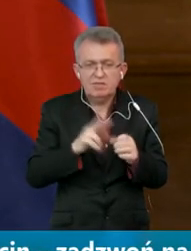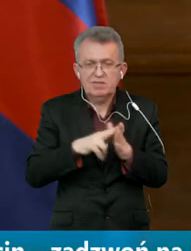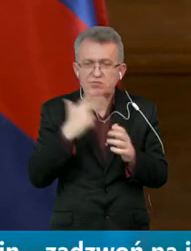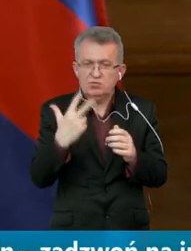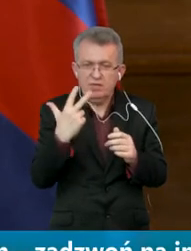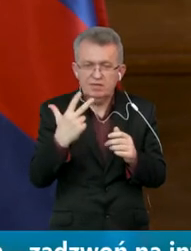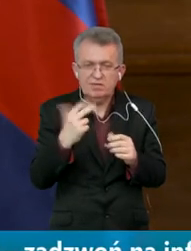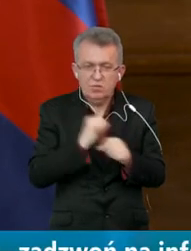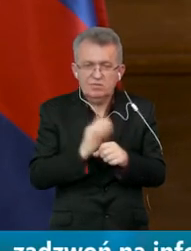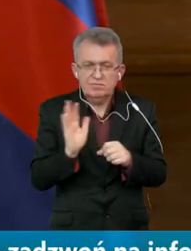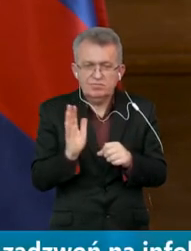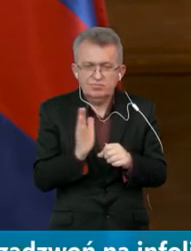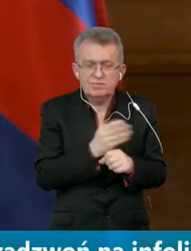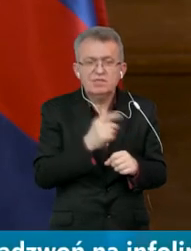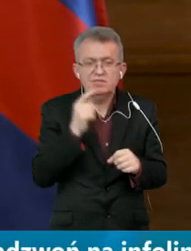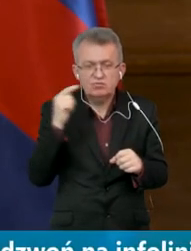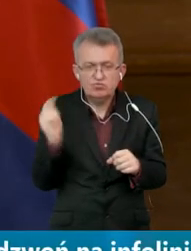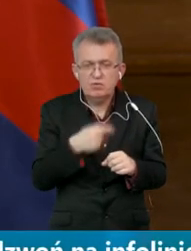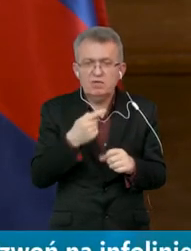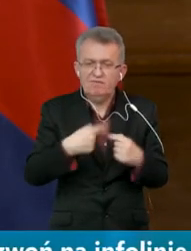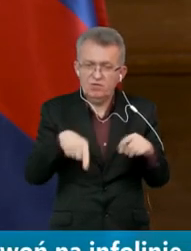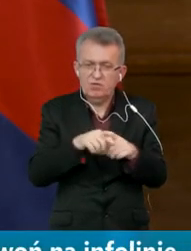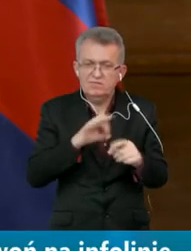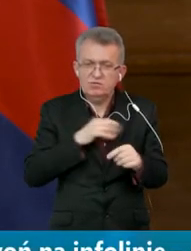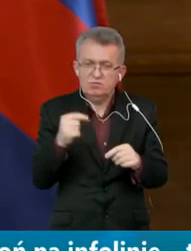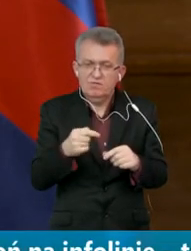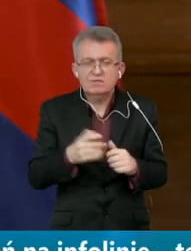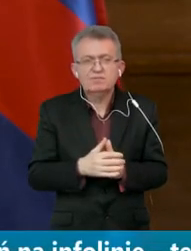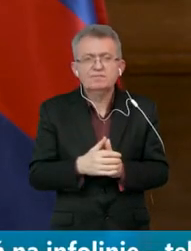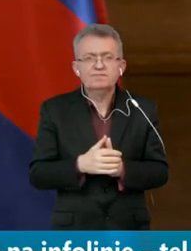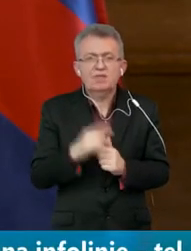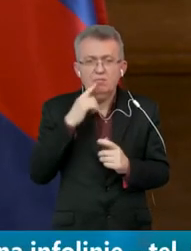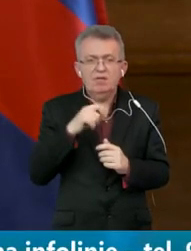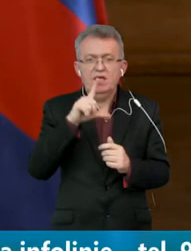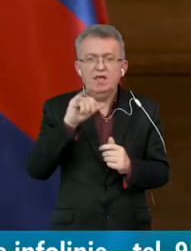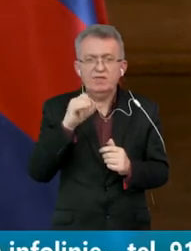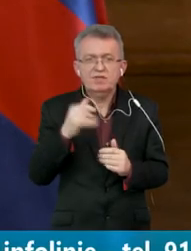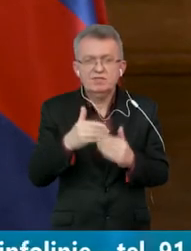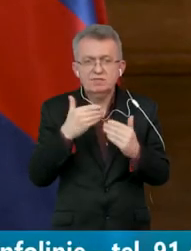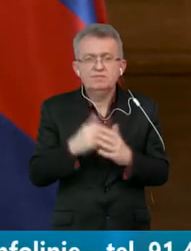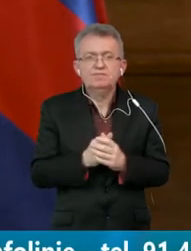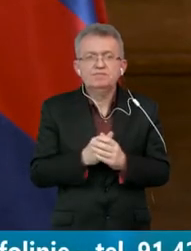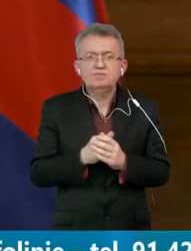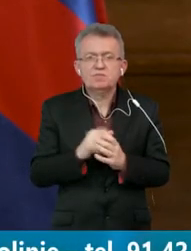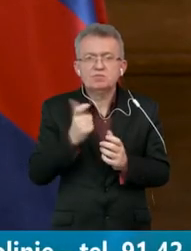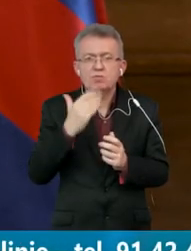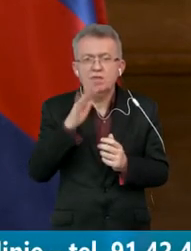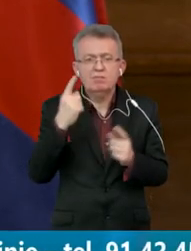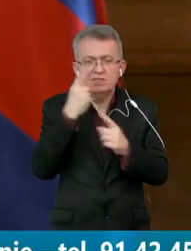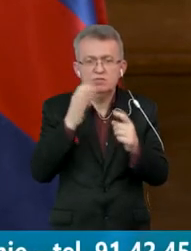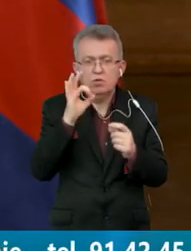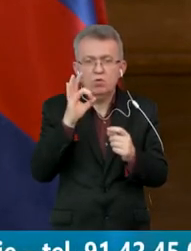biegnie, no i trzeba w końcu wywiązać się ze swoich zobowiązań. Pani Lidia. Dzień dobry. Co pan sądzi o